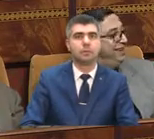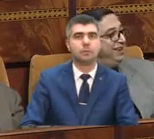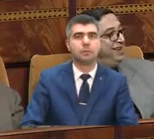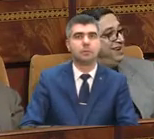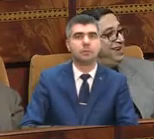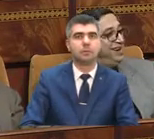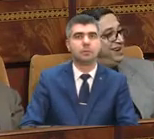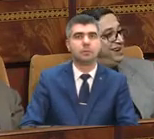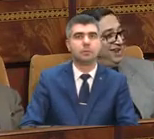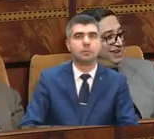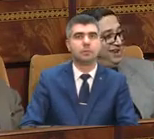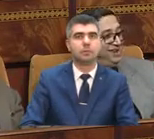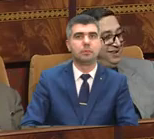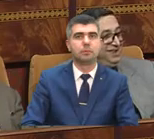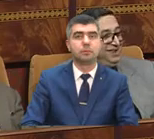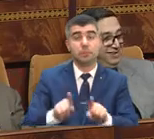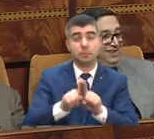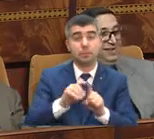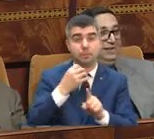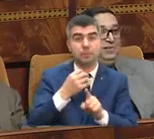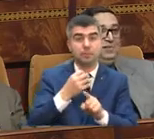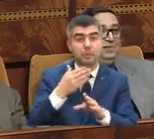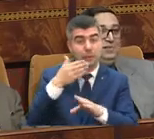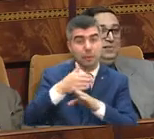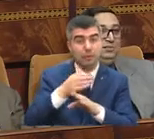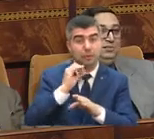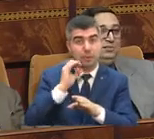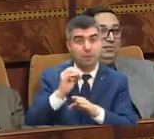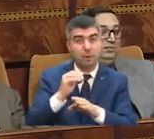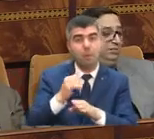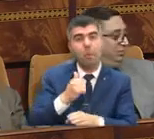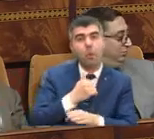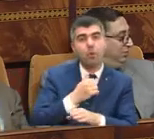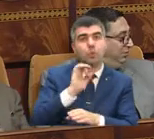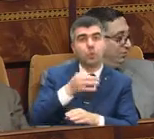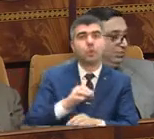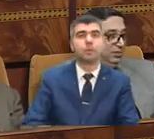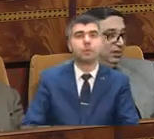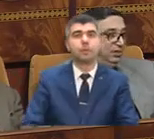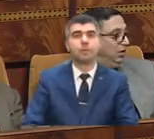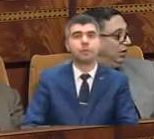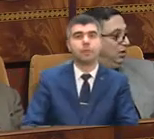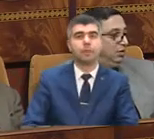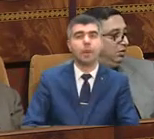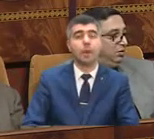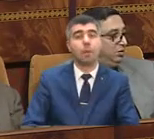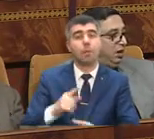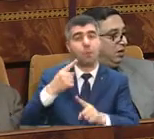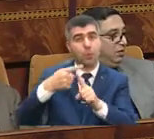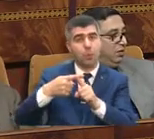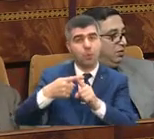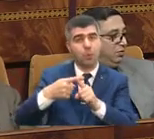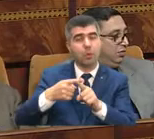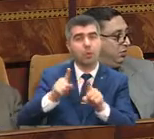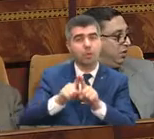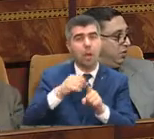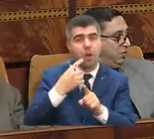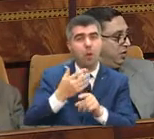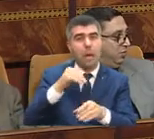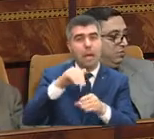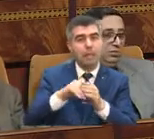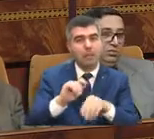الحديث حديث معزول، صحيح. كذلك الفريق الحركي يقدم تعازيه